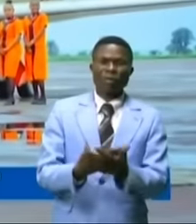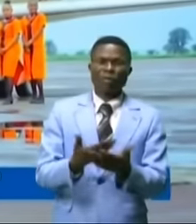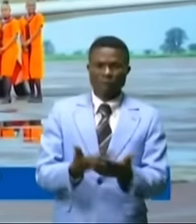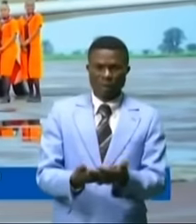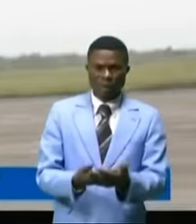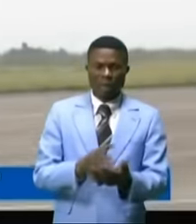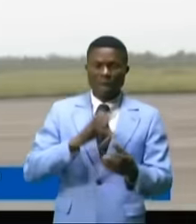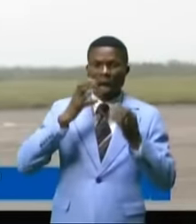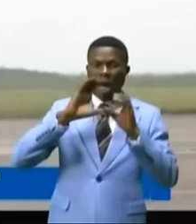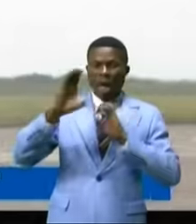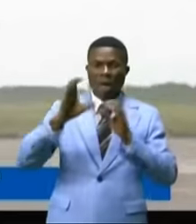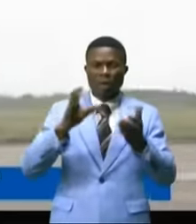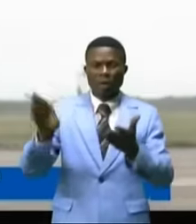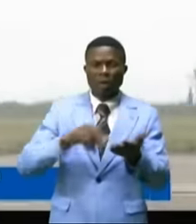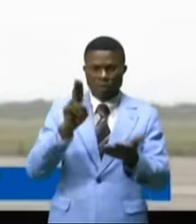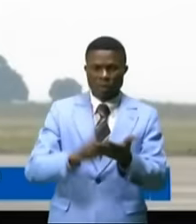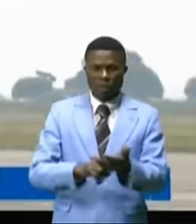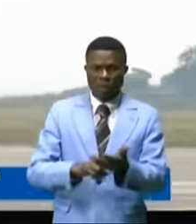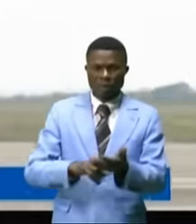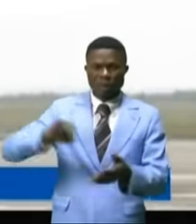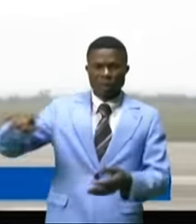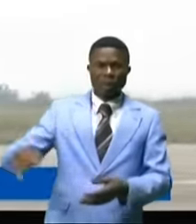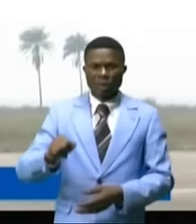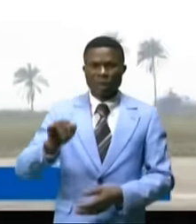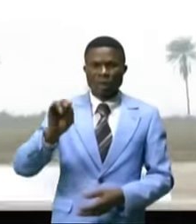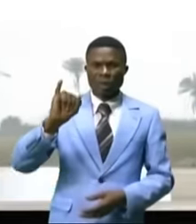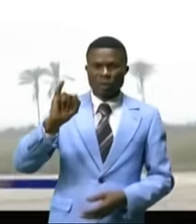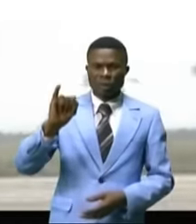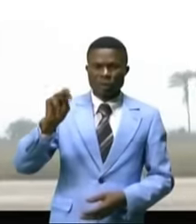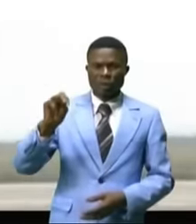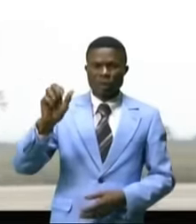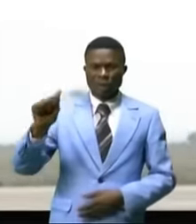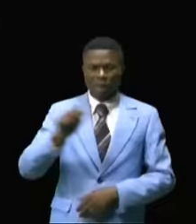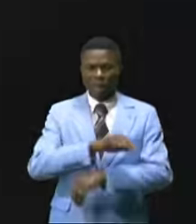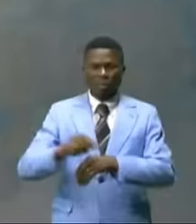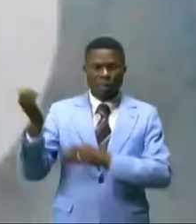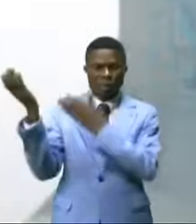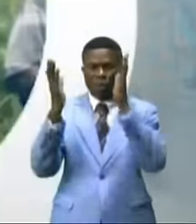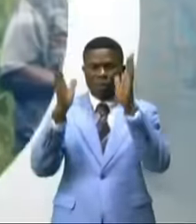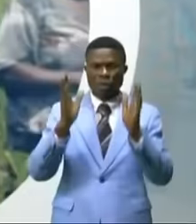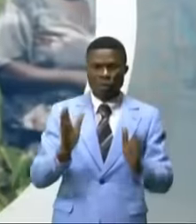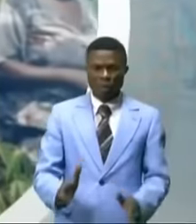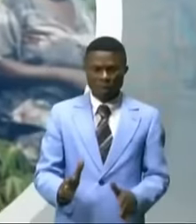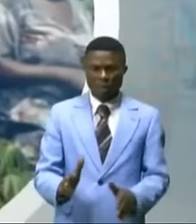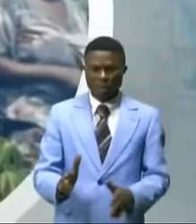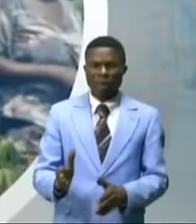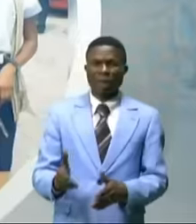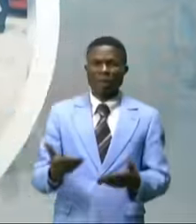Et ce communiqué est signé par Gina Sengo de la direction commerciale.